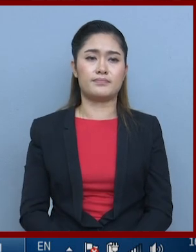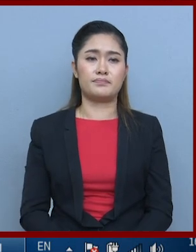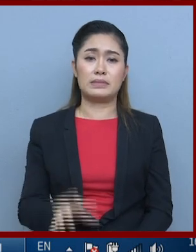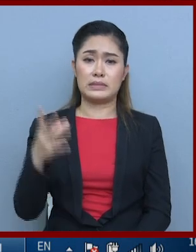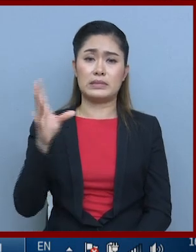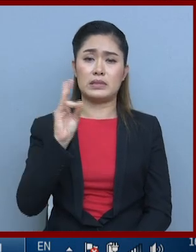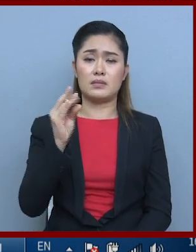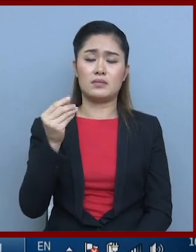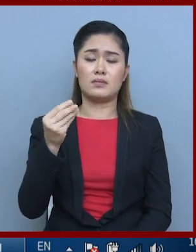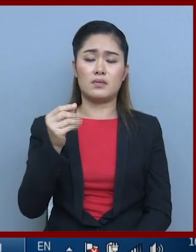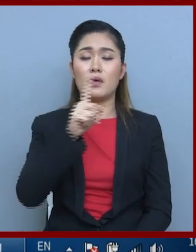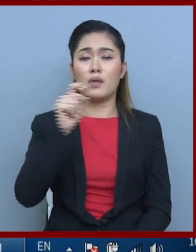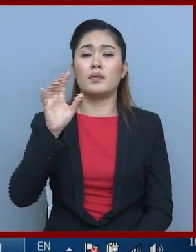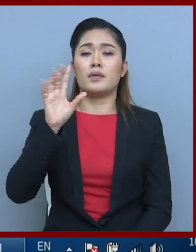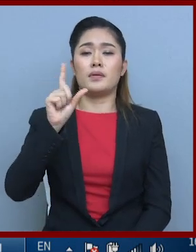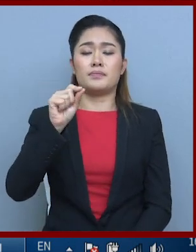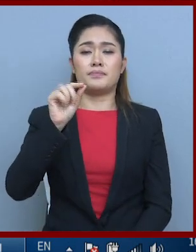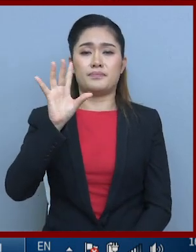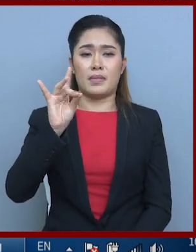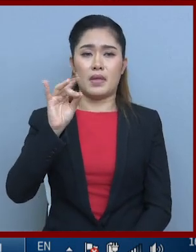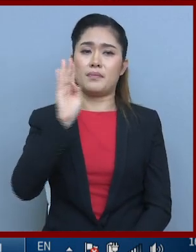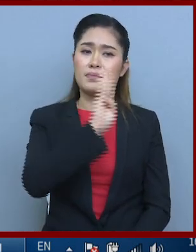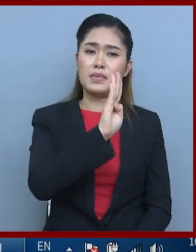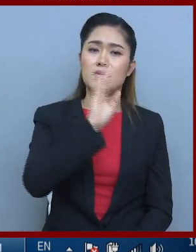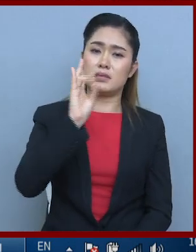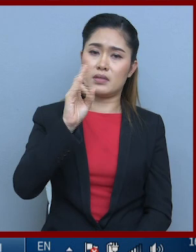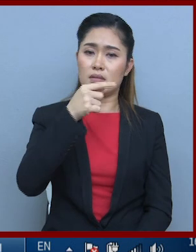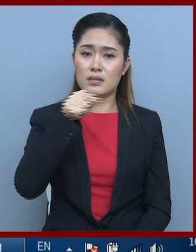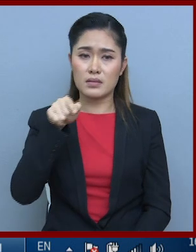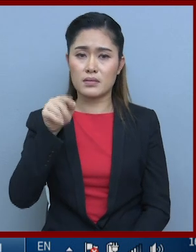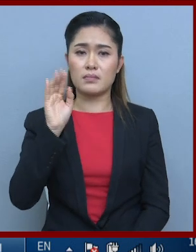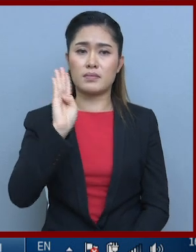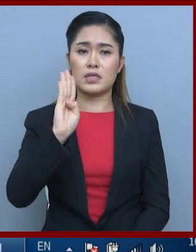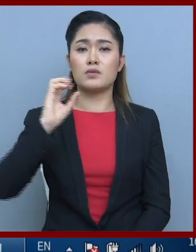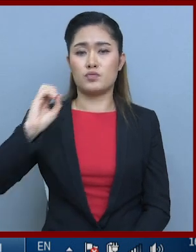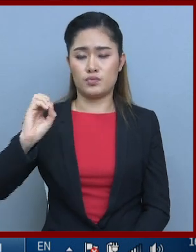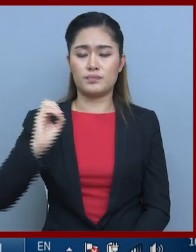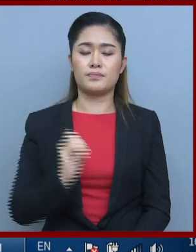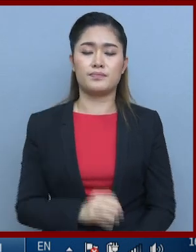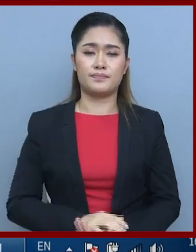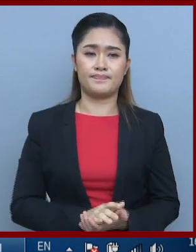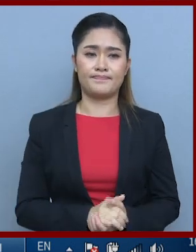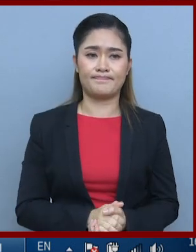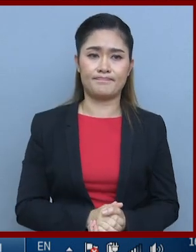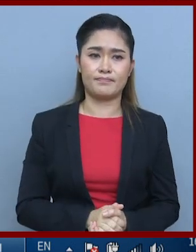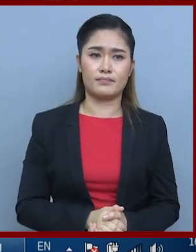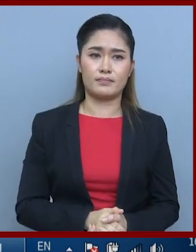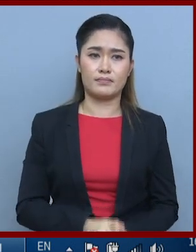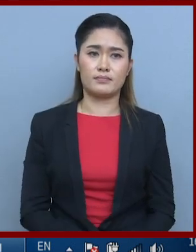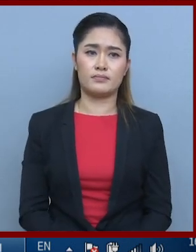B7 เท่ากับนำ AND 128แล้วก็เป็น B7 ถึง B อะไร B0